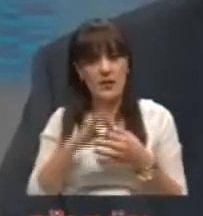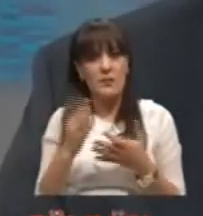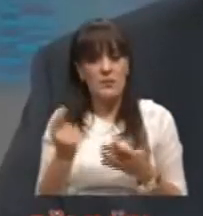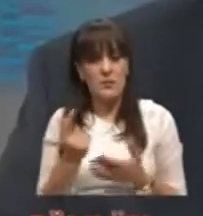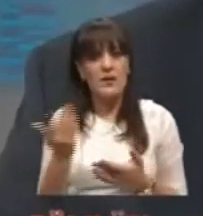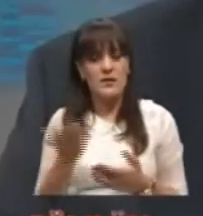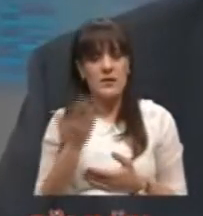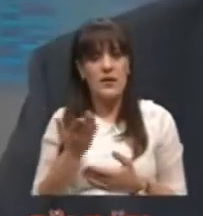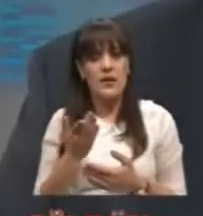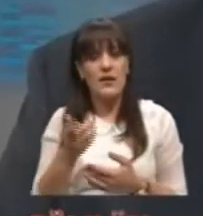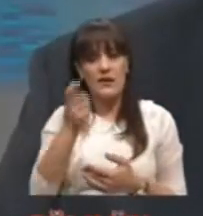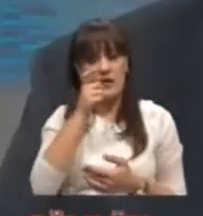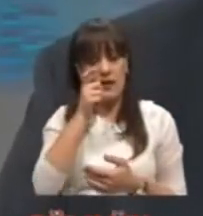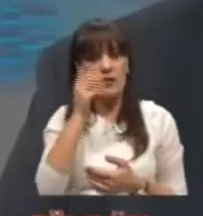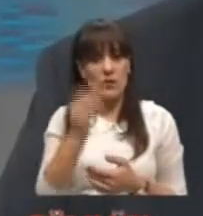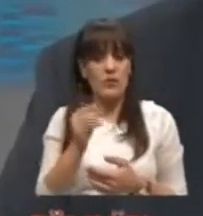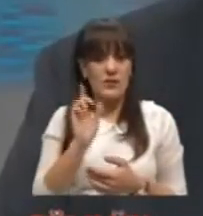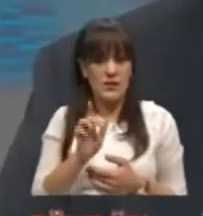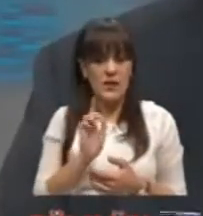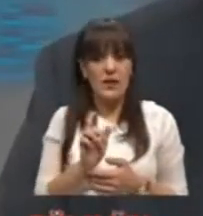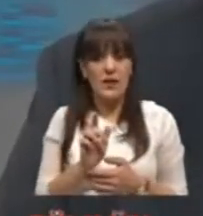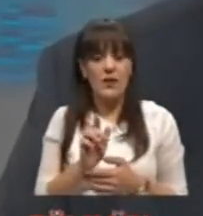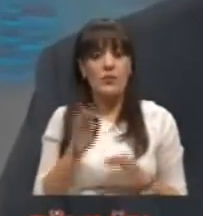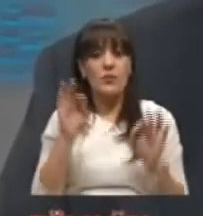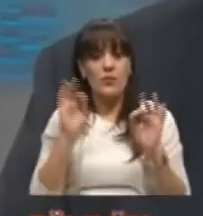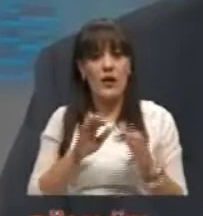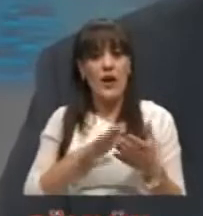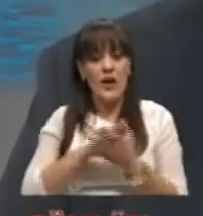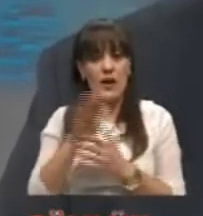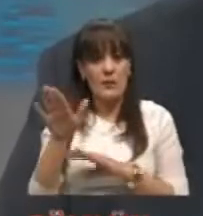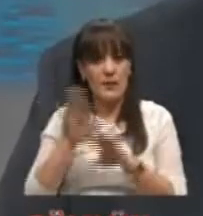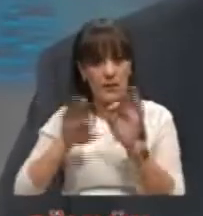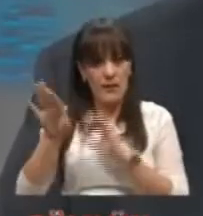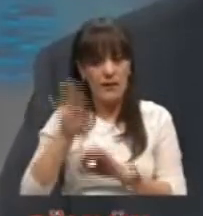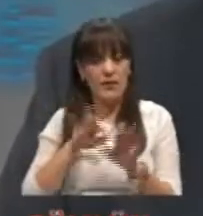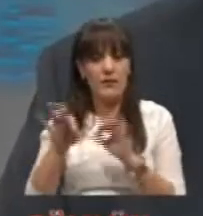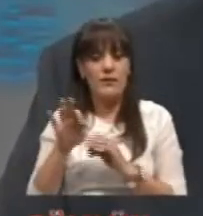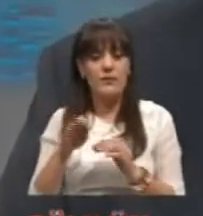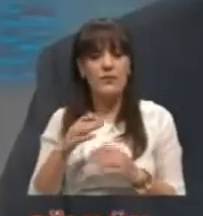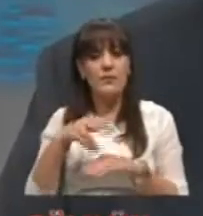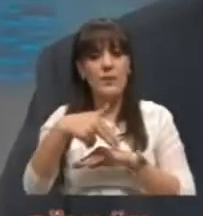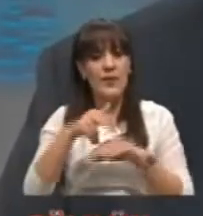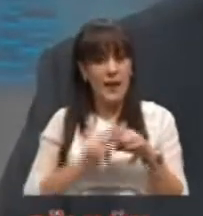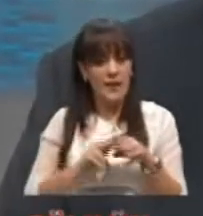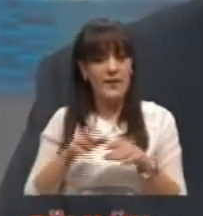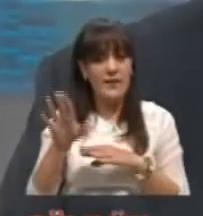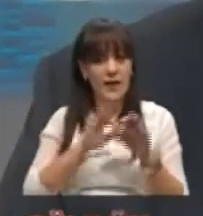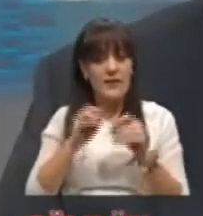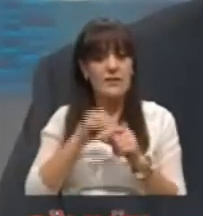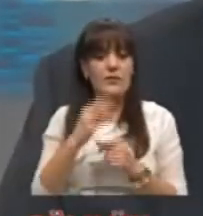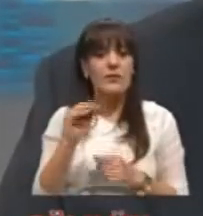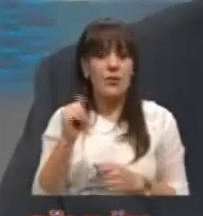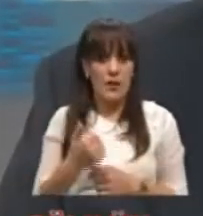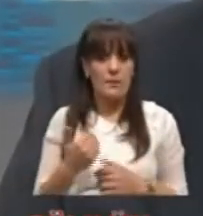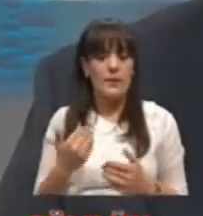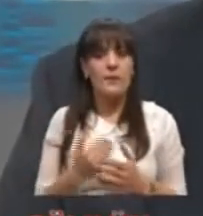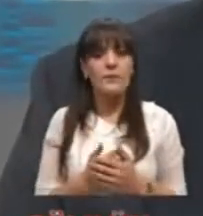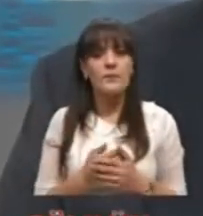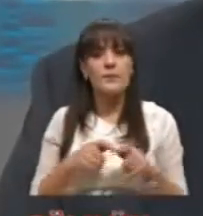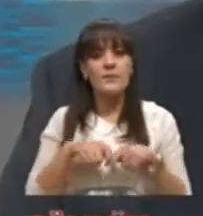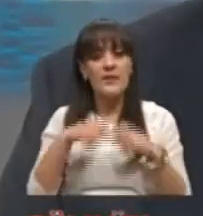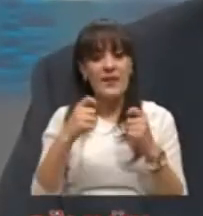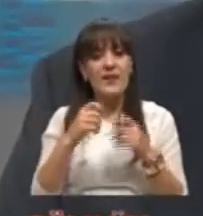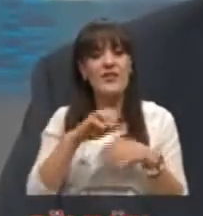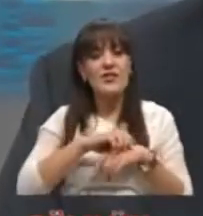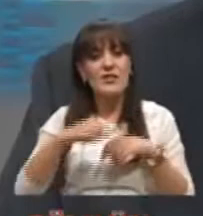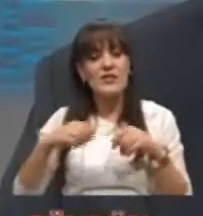biraz daha böyle dikkatli olunması gereken mutlaka ayakkabı tercihleri, terlik tercihleri önemli. Hı-hı. Yani kırıklarla